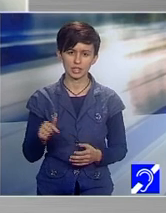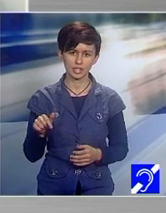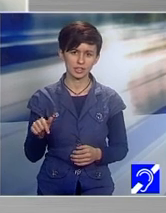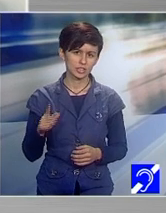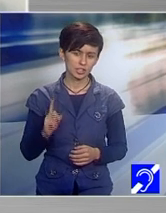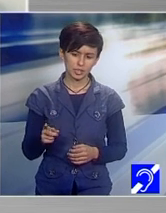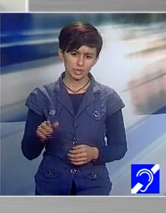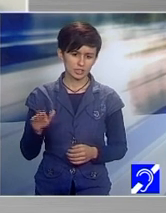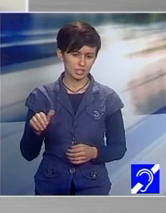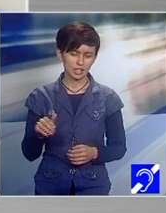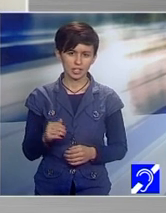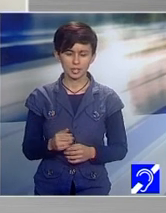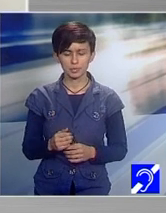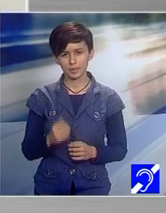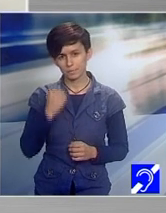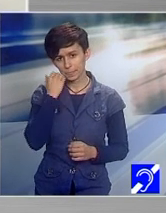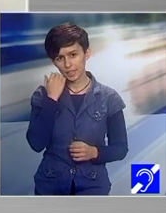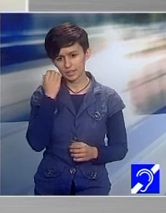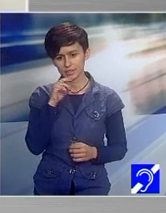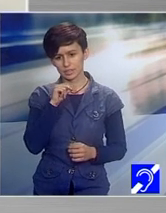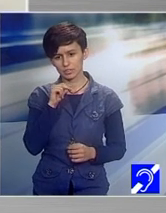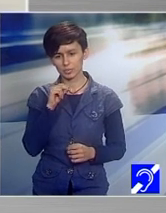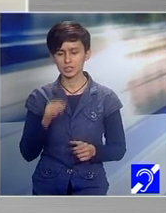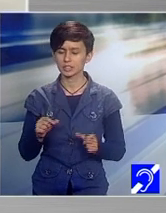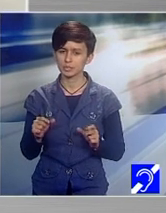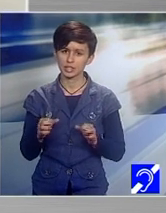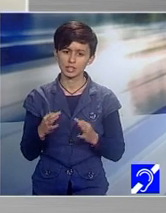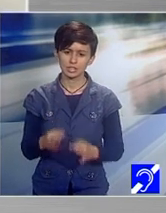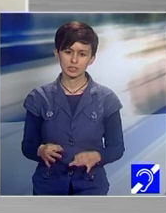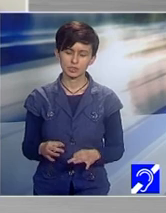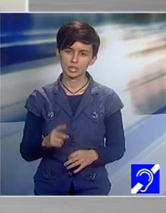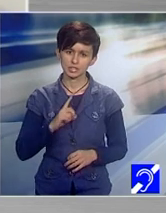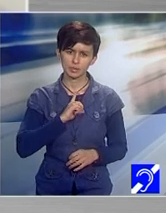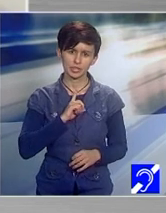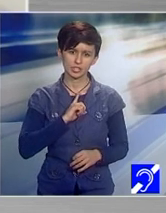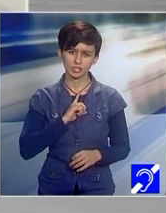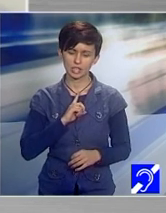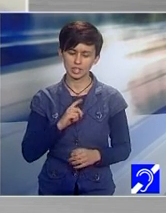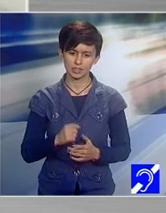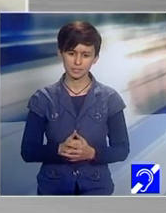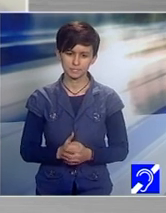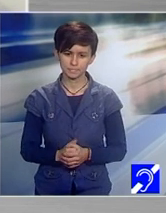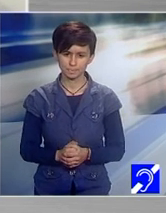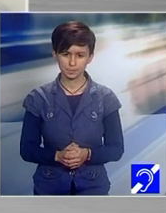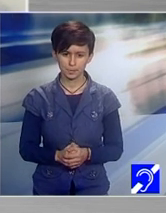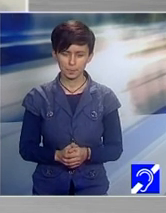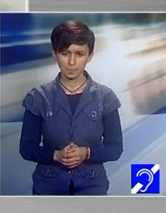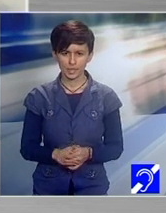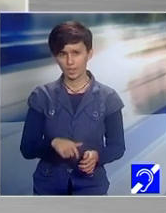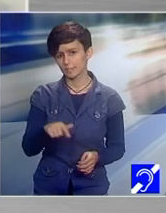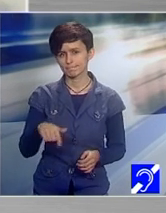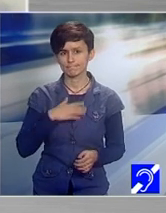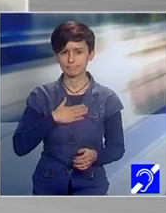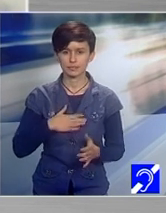să le aibă atunci când vorbesc despre siguranța personală și, nu în ultimul rând, să